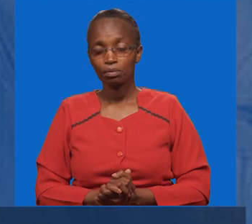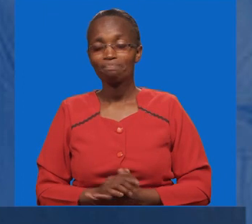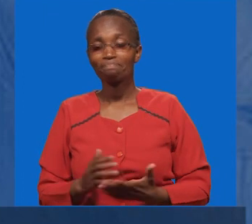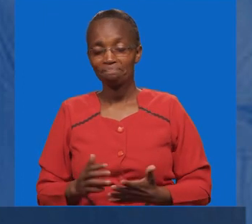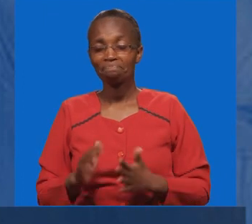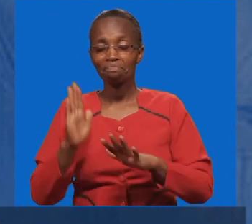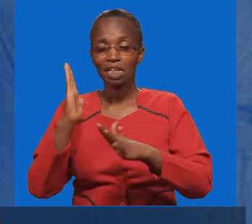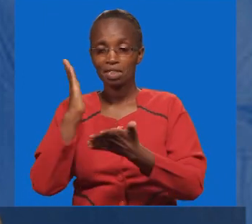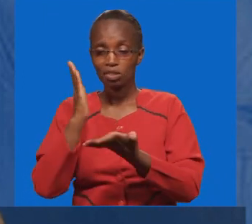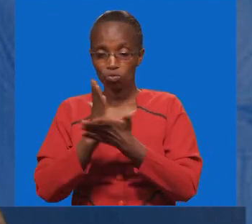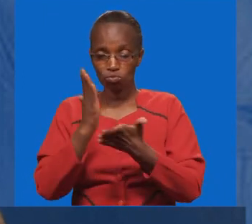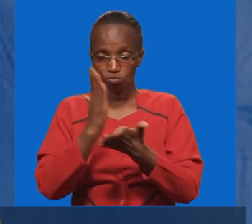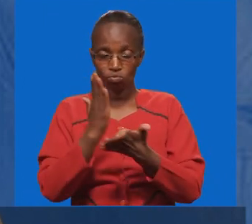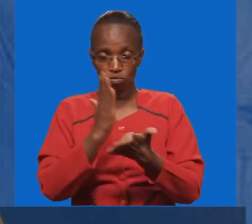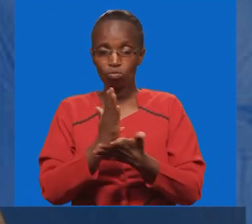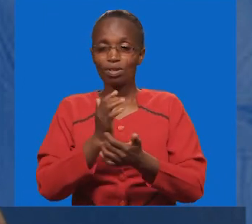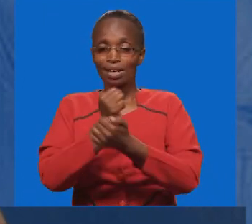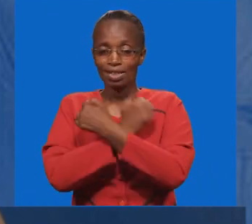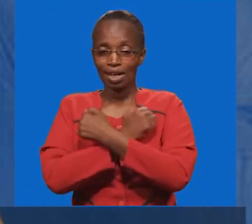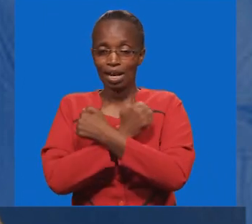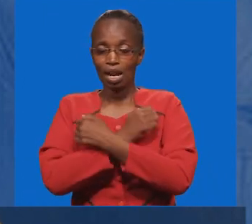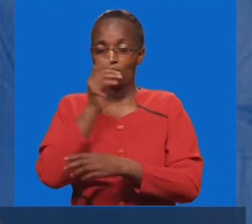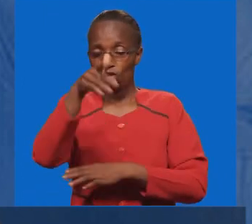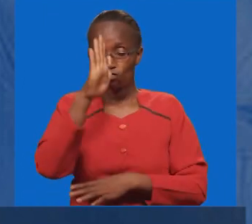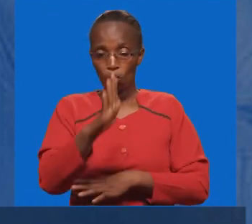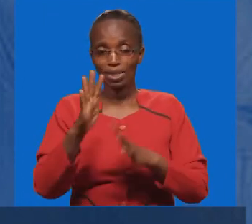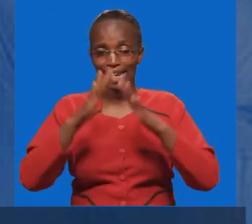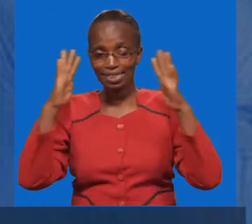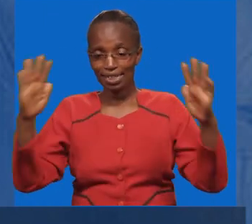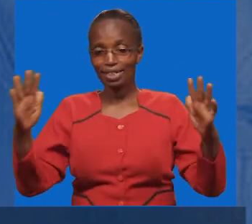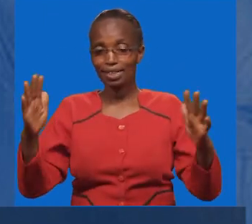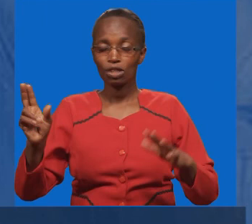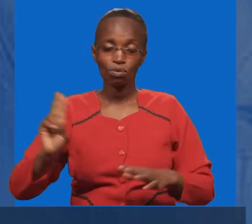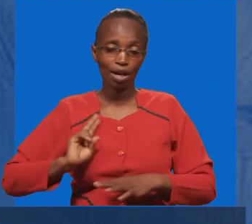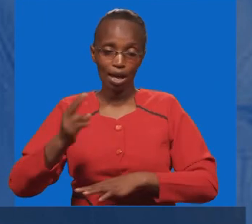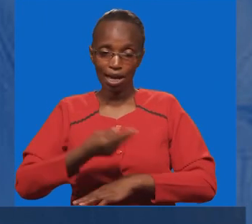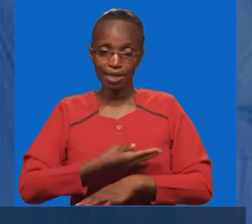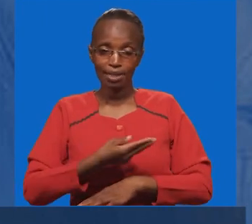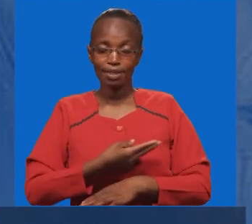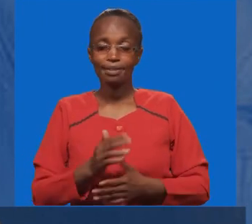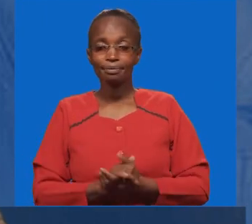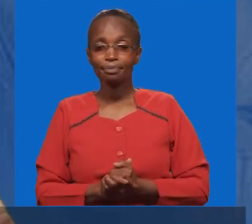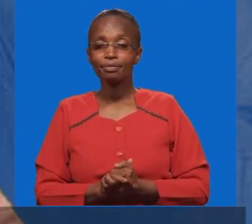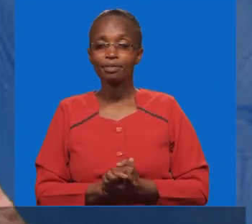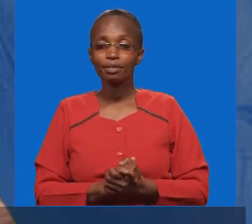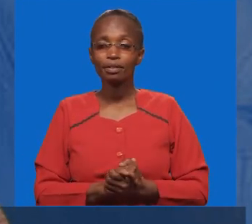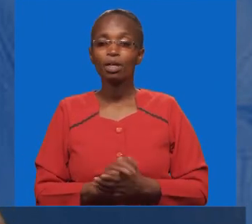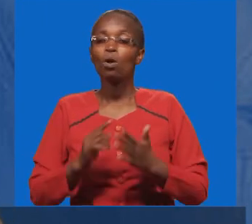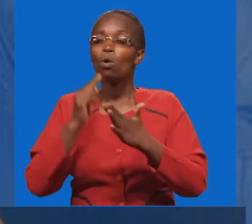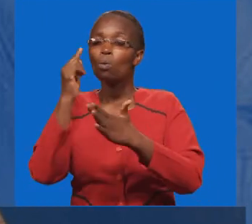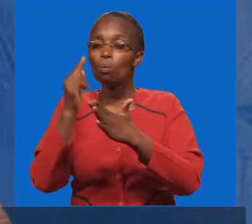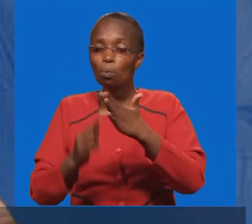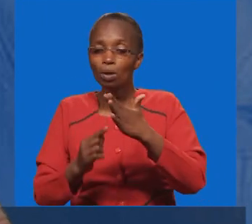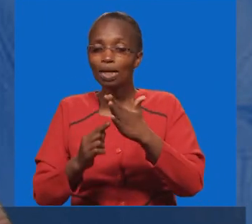Mtazamaji wangu, ni kweli kabisa upendo wa Mungu ni mkuu kwetu. Ni neno